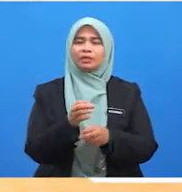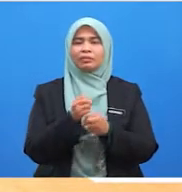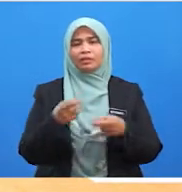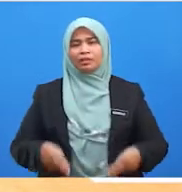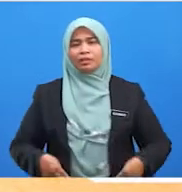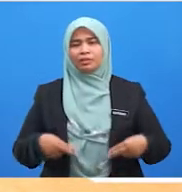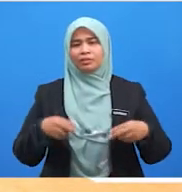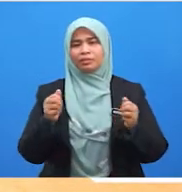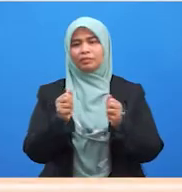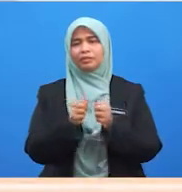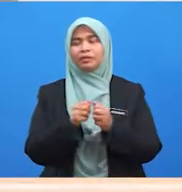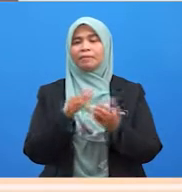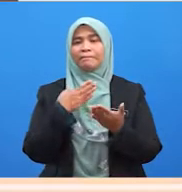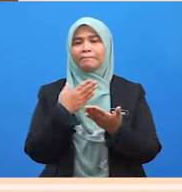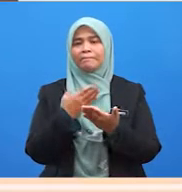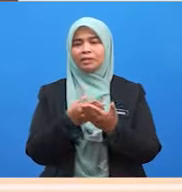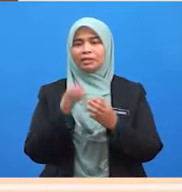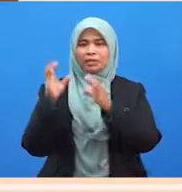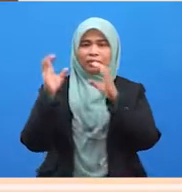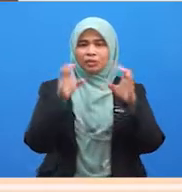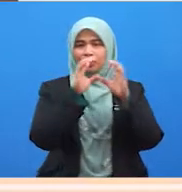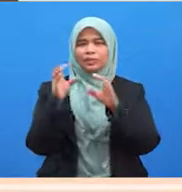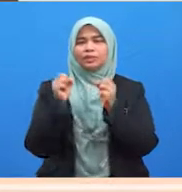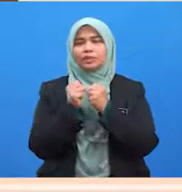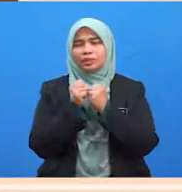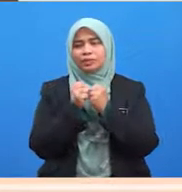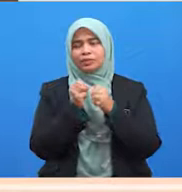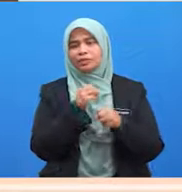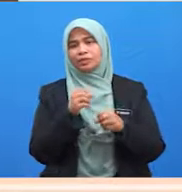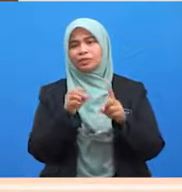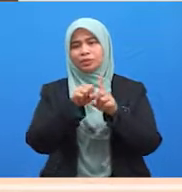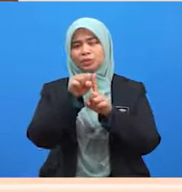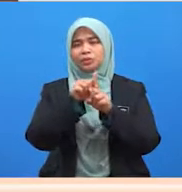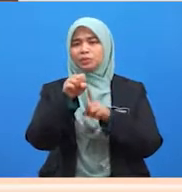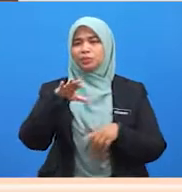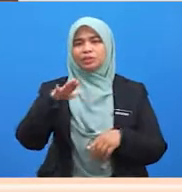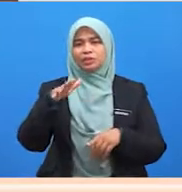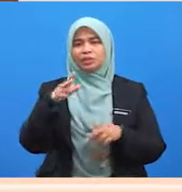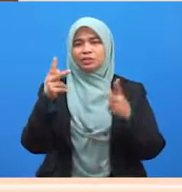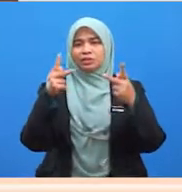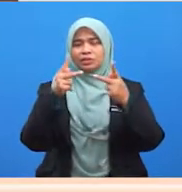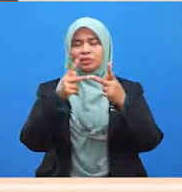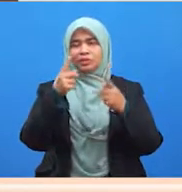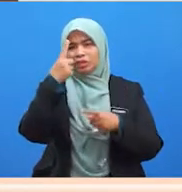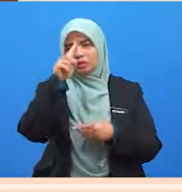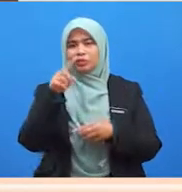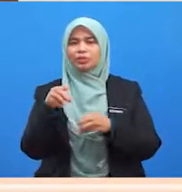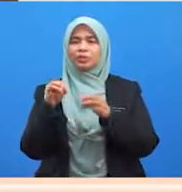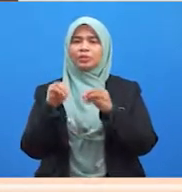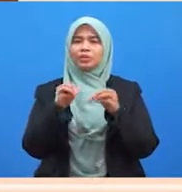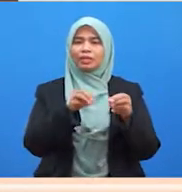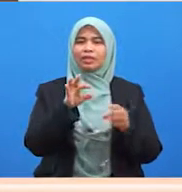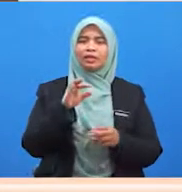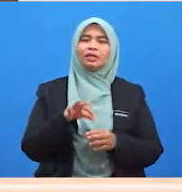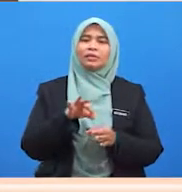subur. Cuaca yang sejuk dengan suhu yang sederhana iaitu kira-kira 18 darjah Celsius di